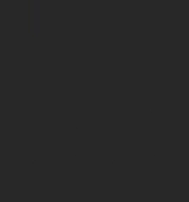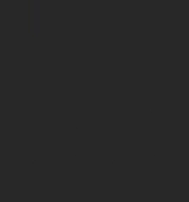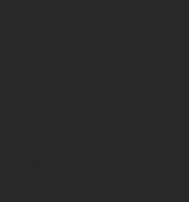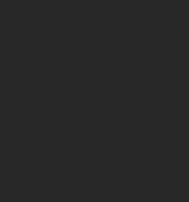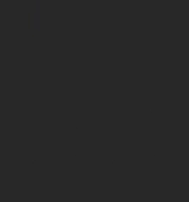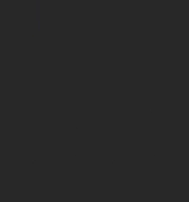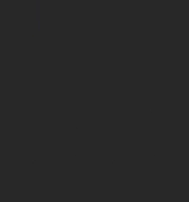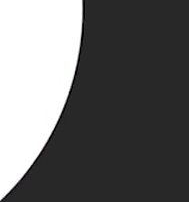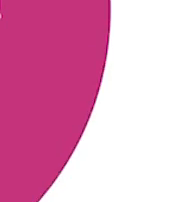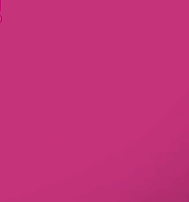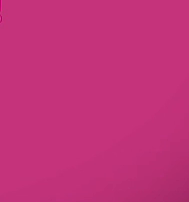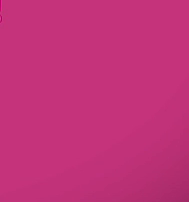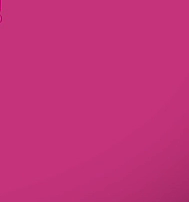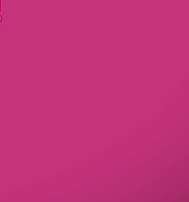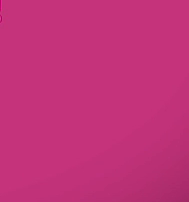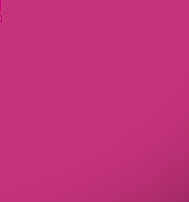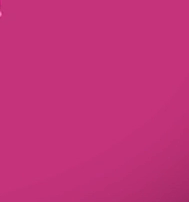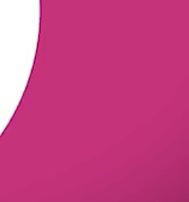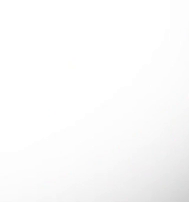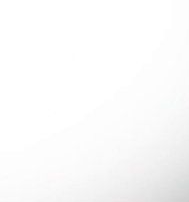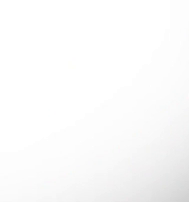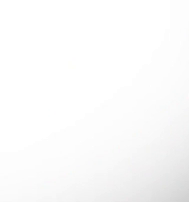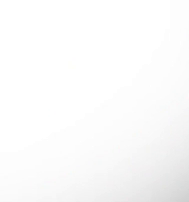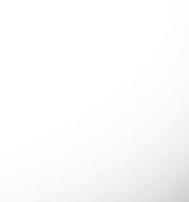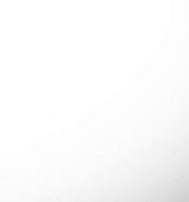Re, viss ēters ir te!